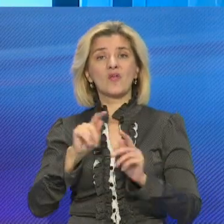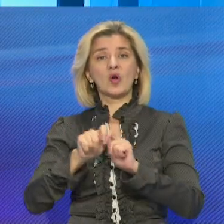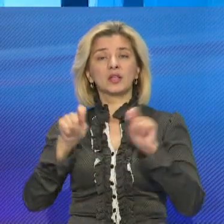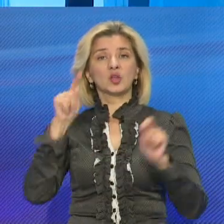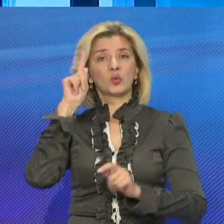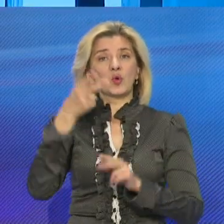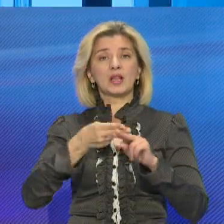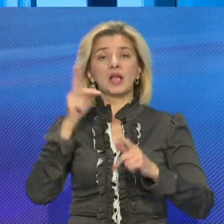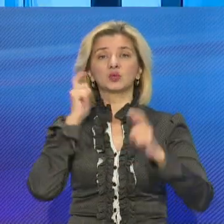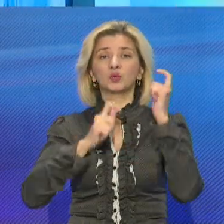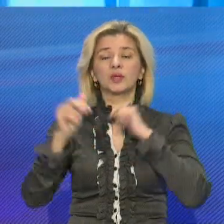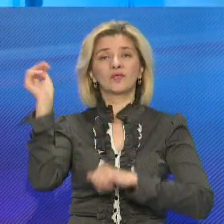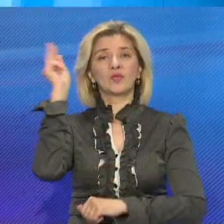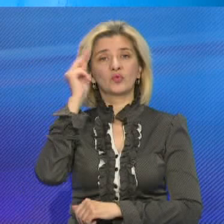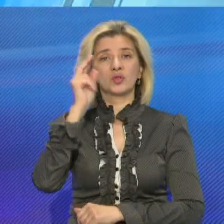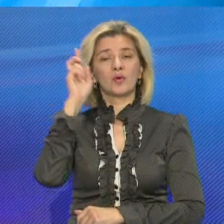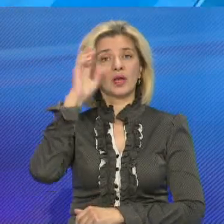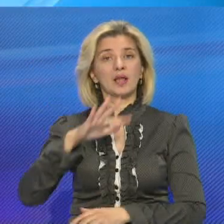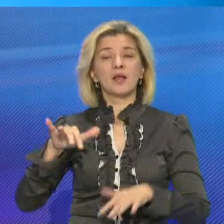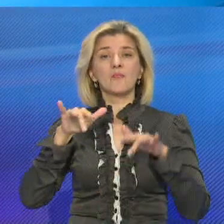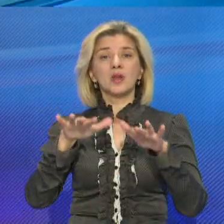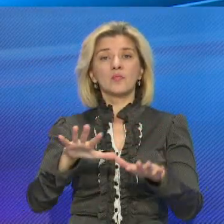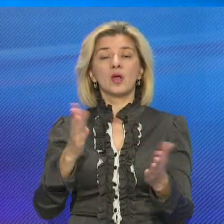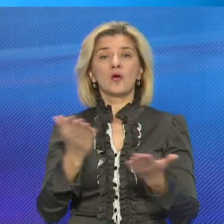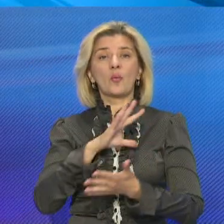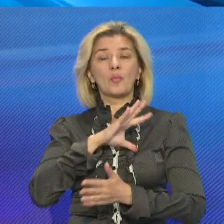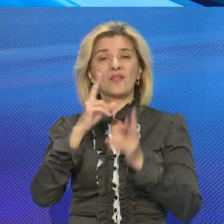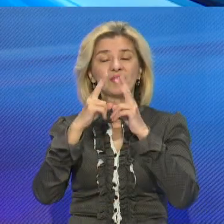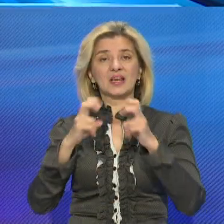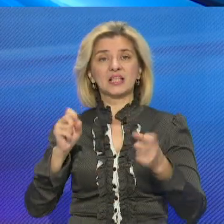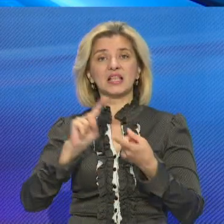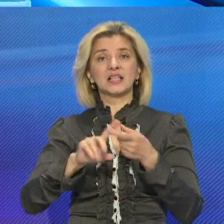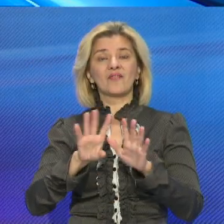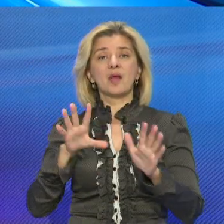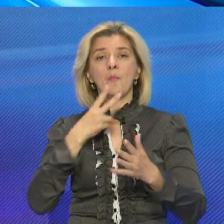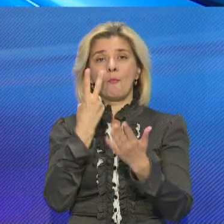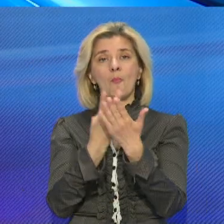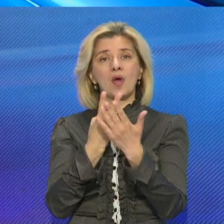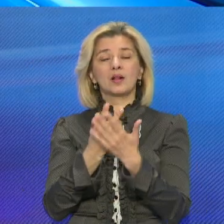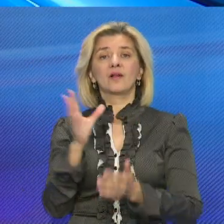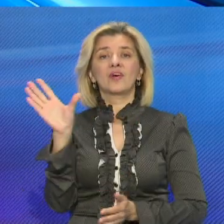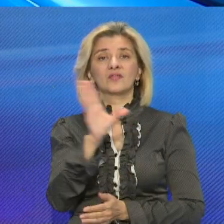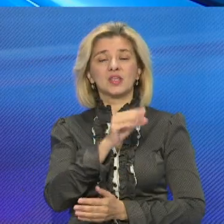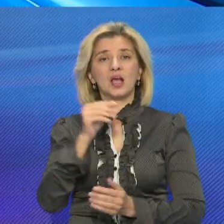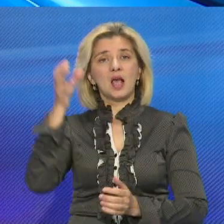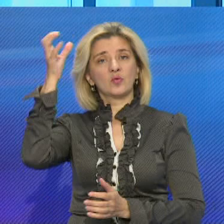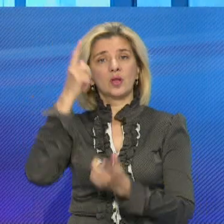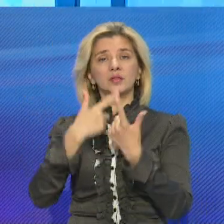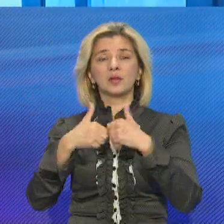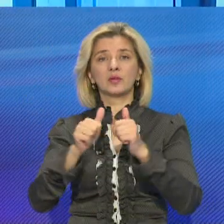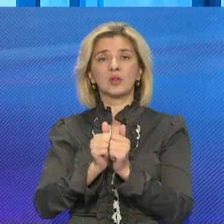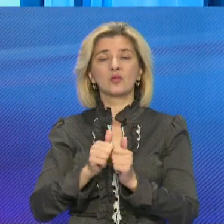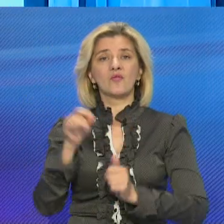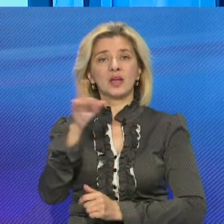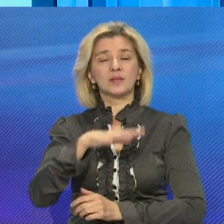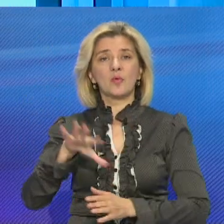краіны. Мерапрыемства, якое прайшло ў Палацы Незалежнасці, транслировалася ва ўсіх адукацыйных установах рэспублікі. Акрамя таго, на